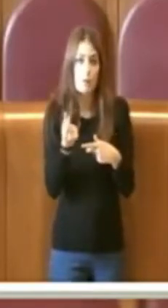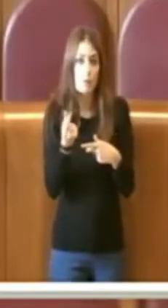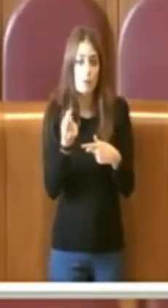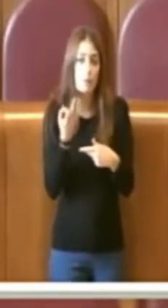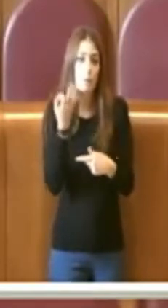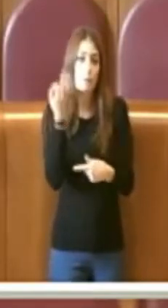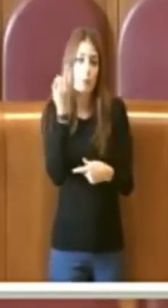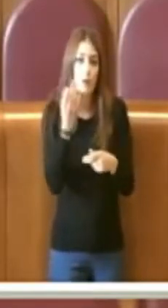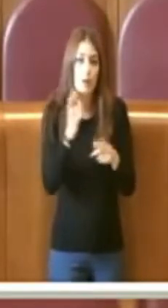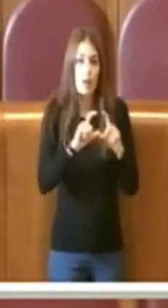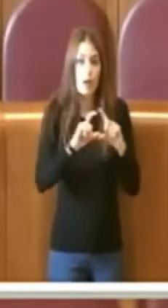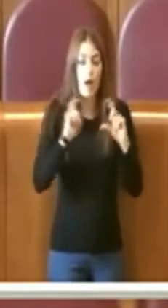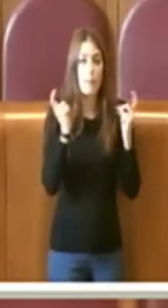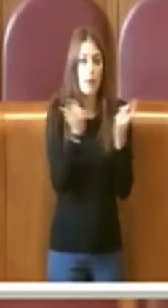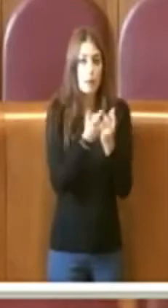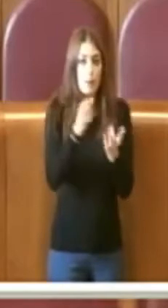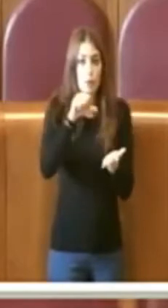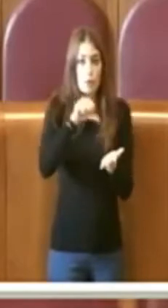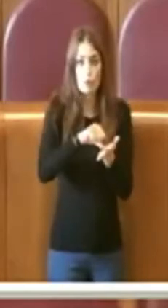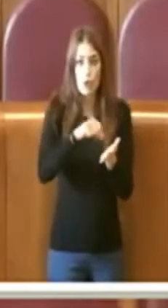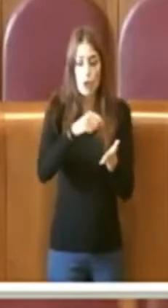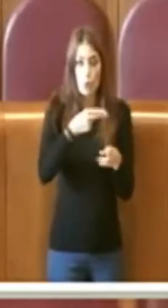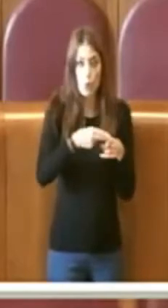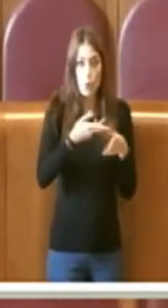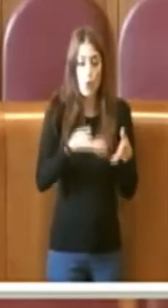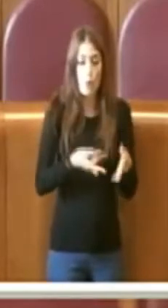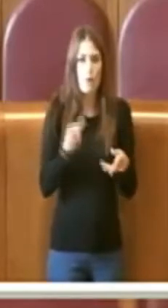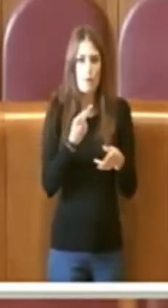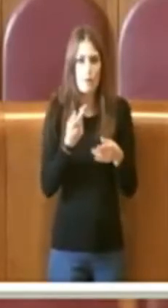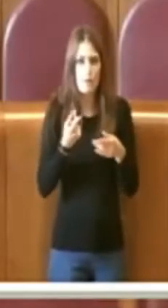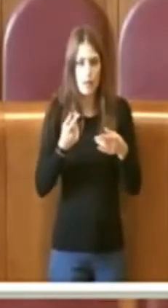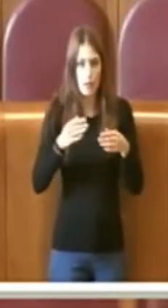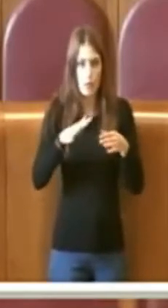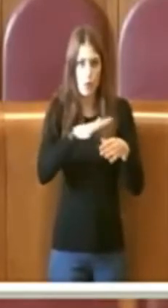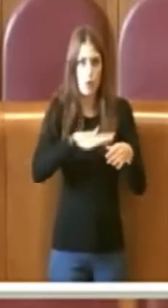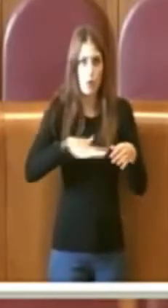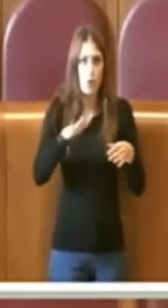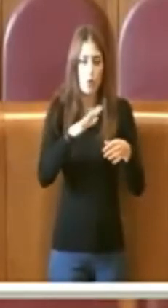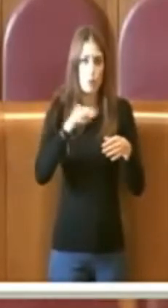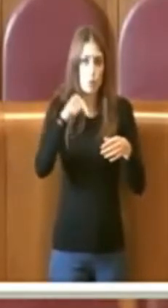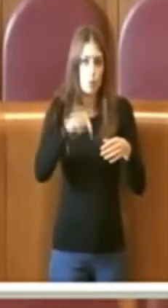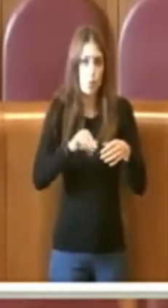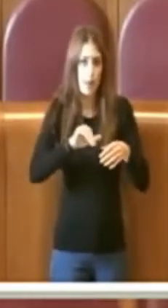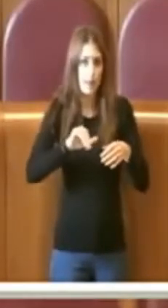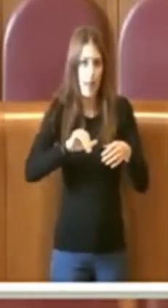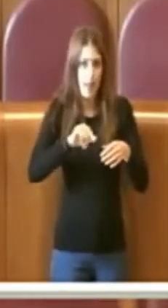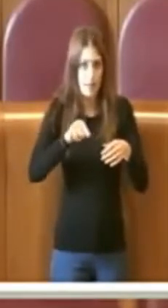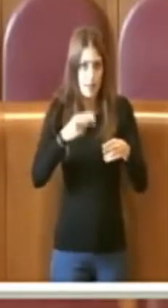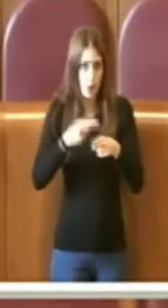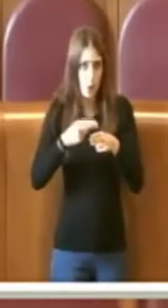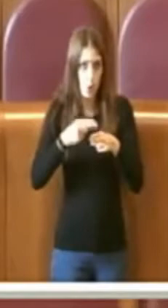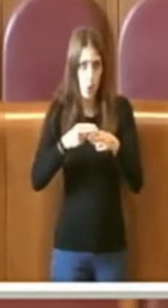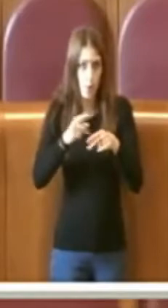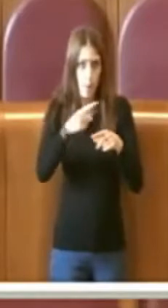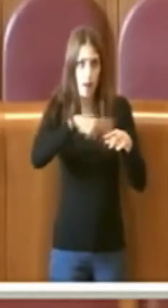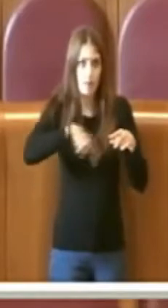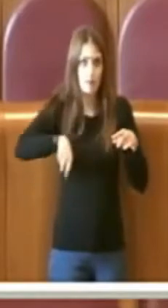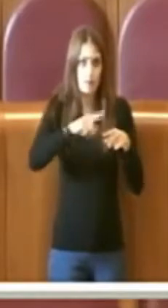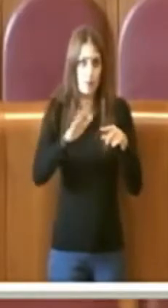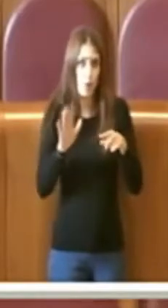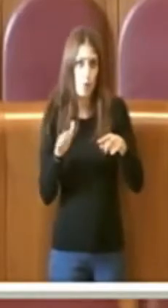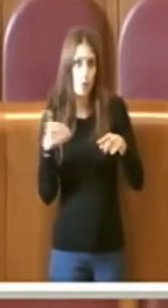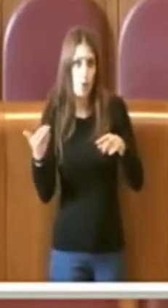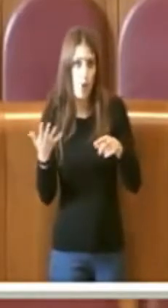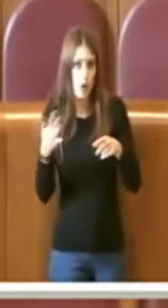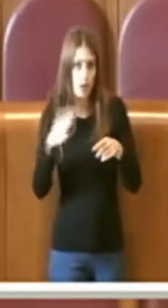del centro storico, ma qui ci troviamo alla periferia sud-est di Roma, fuori dall'Anello Verde.